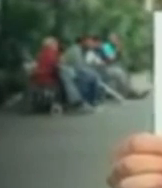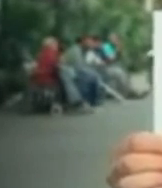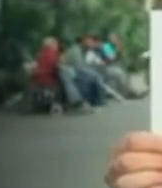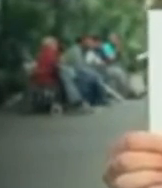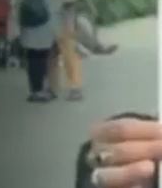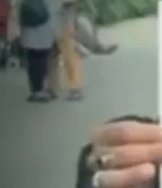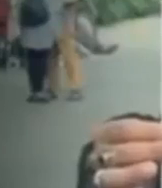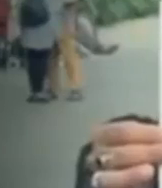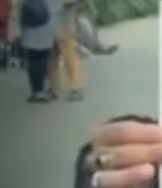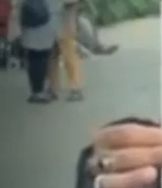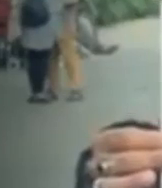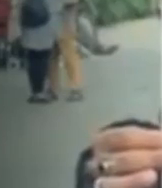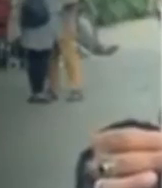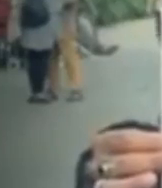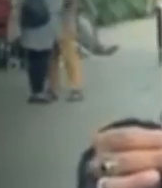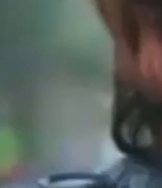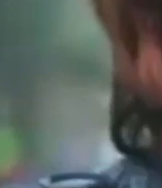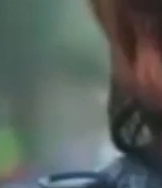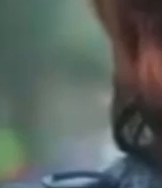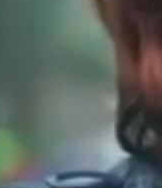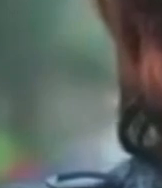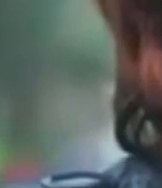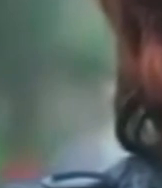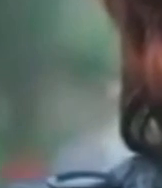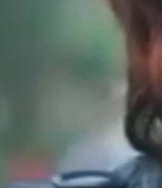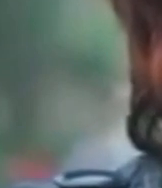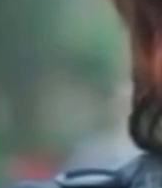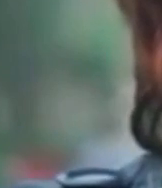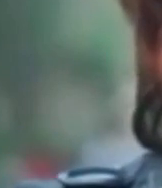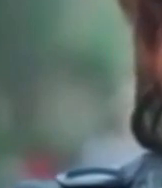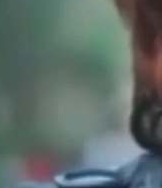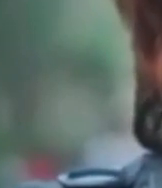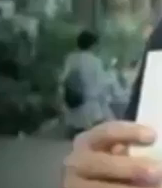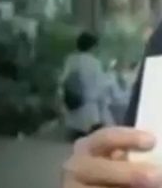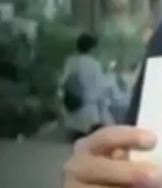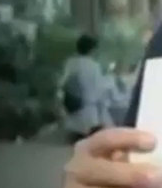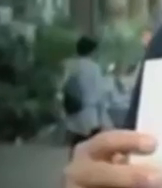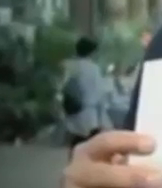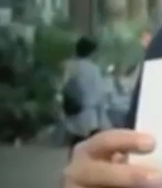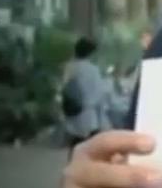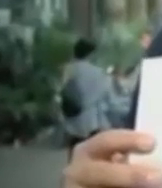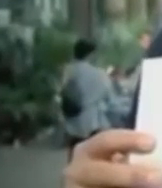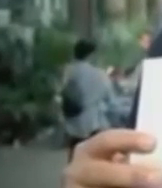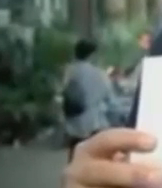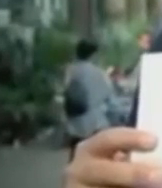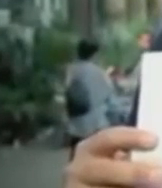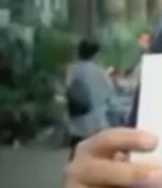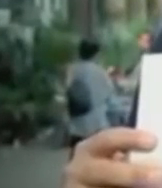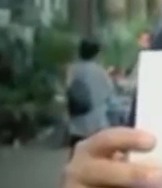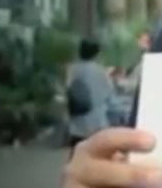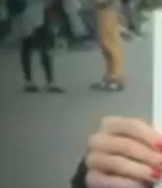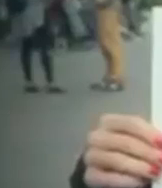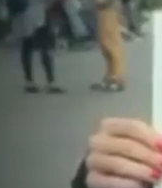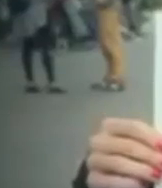ελληνικού λαού ένα χρέος που μόνο ωφέλησε τους δανειστές ένα χρέος ο δημιουργήθηκε από